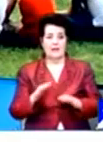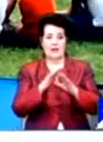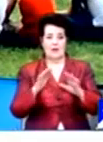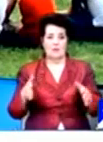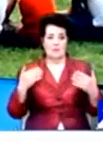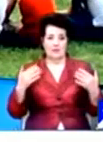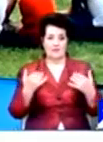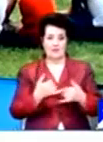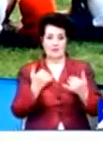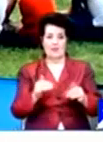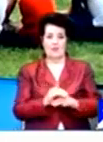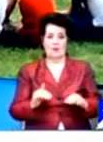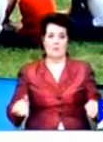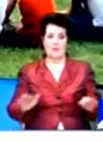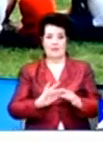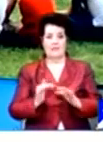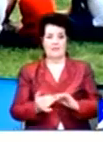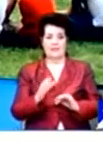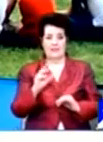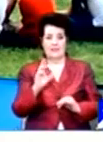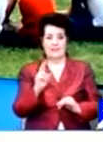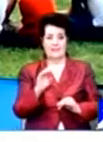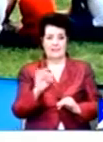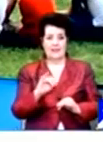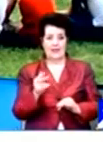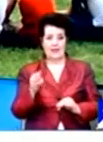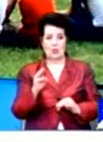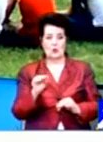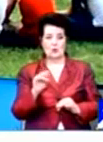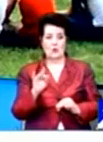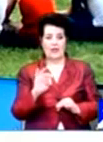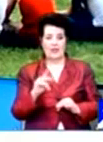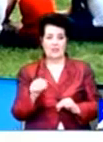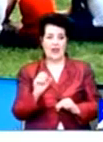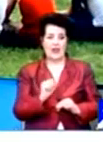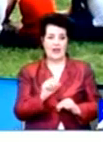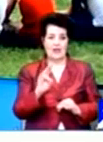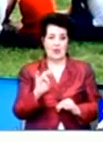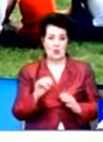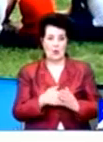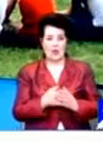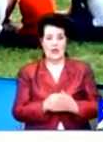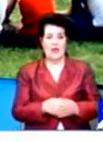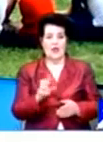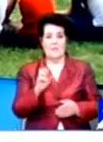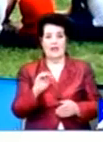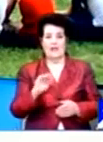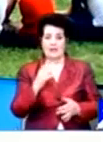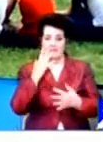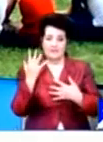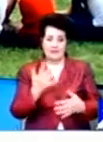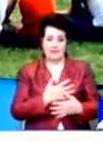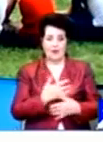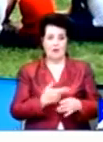de vară dedicată copiilor din satele Țânțereni și Todirești, raionul Anenii Noi. Britanicii s-au îndrăgostit de oamenii și